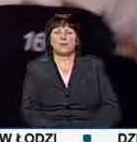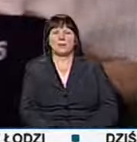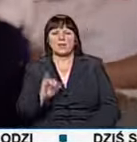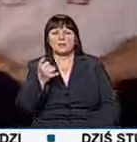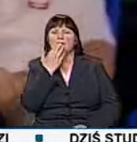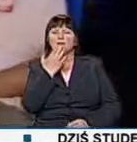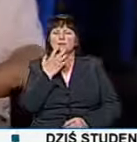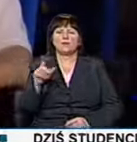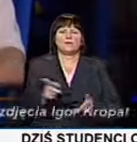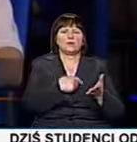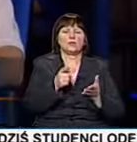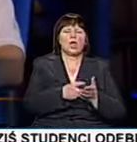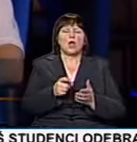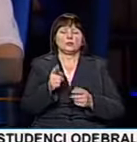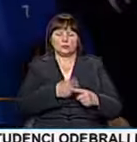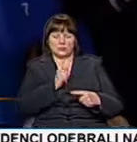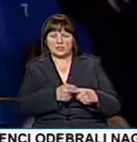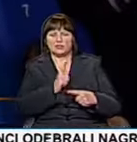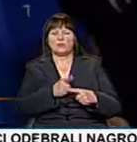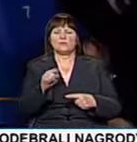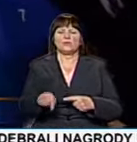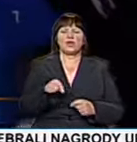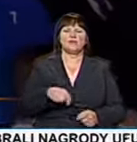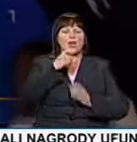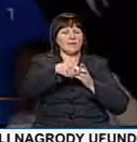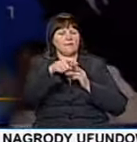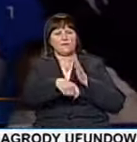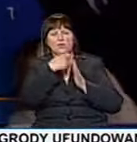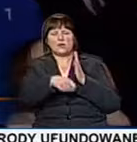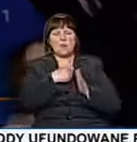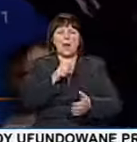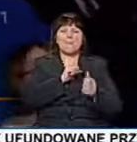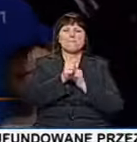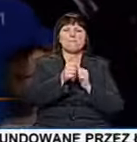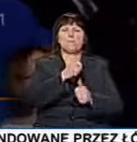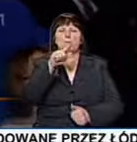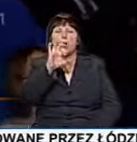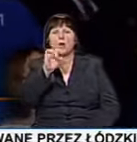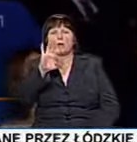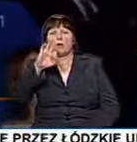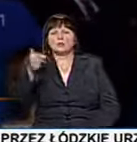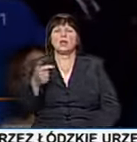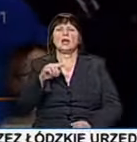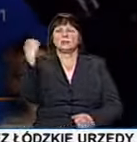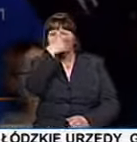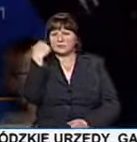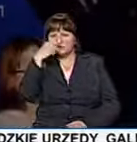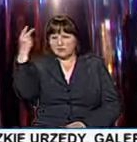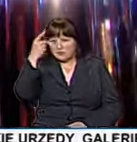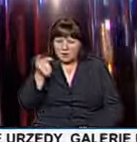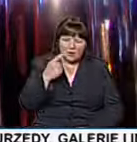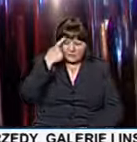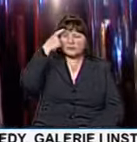Jak mówią członkowie KGHM Lot Solar Team, film W pogoni za słońcem to 45 minut samych wspomnień. Wszystko